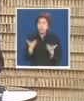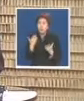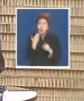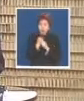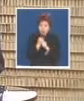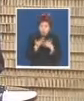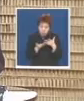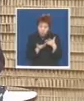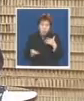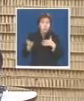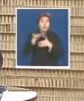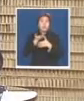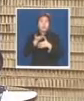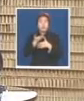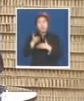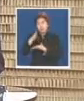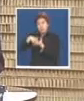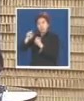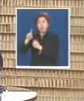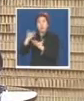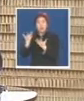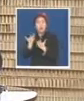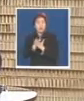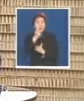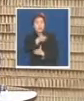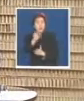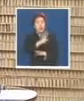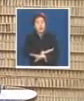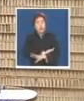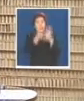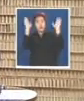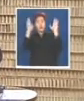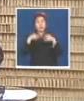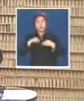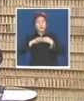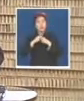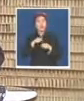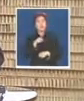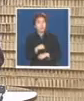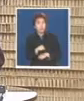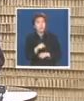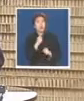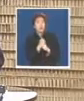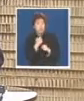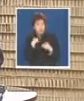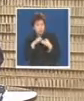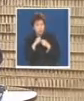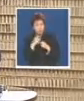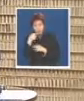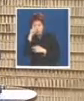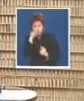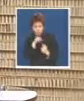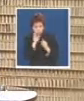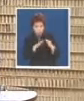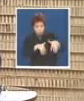ช่นนั้นเนี่ยธุรกิจไม่สามารถอยู่ได้ก็มีการเลิกจ้างนะครับหรือมีการไม่จ้างงานสุดท้ายก็จะทำให้ประโยชน์ไม่ได้ตกอยู่กับ